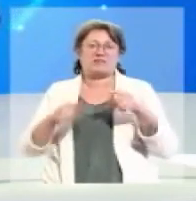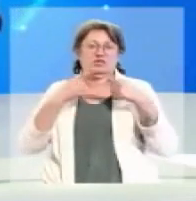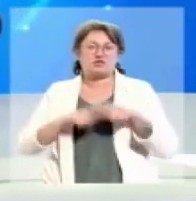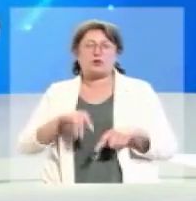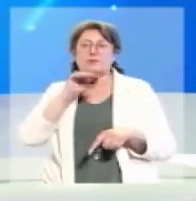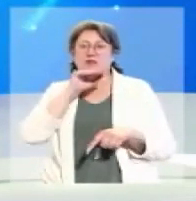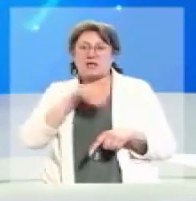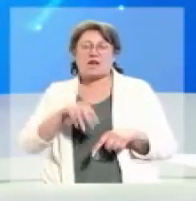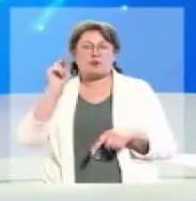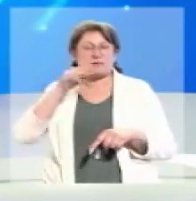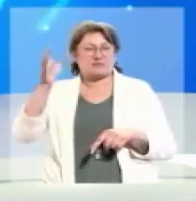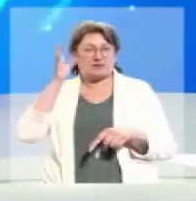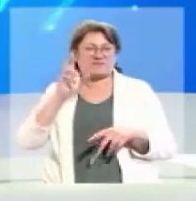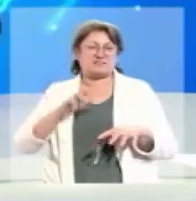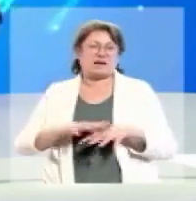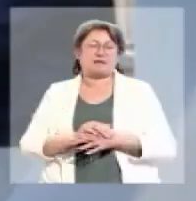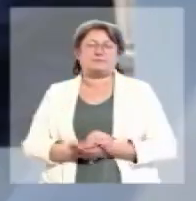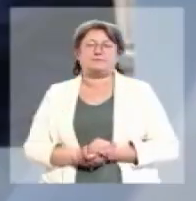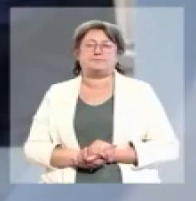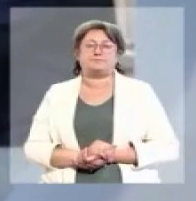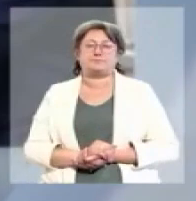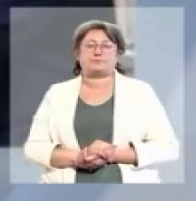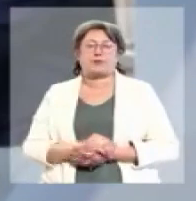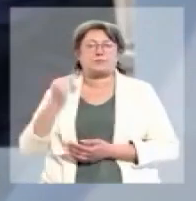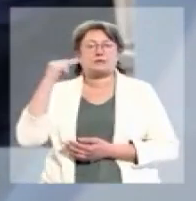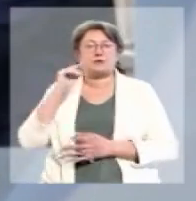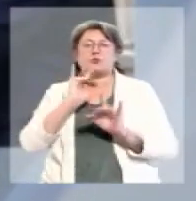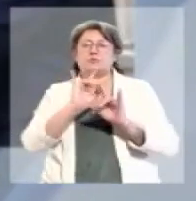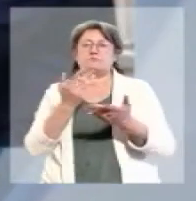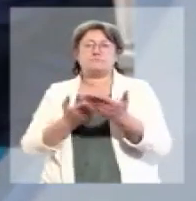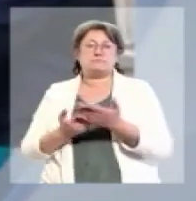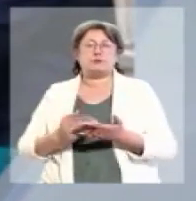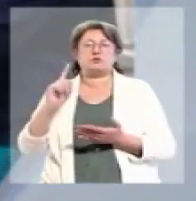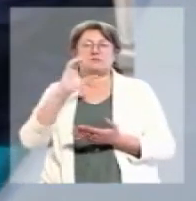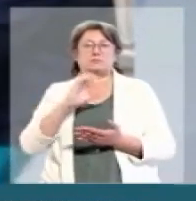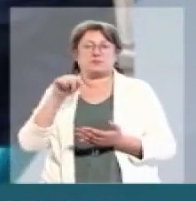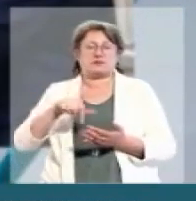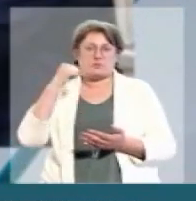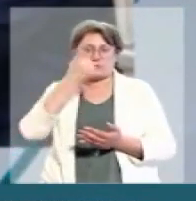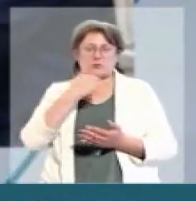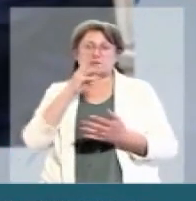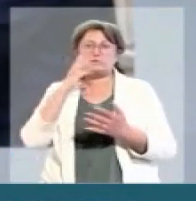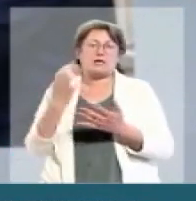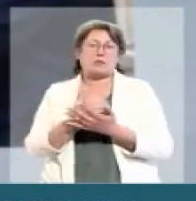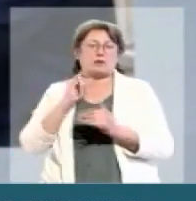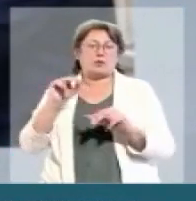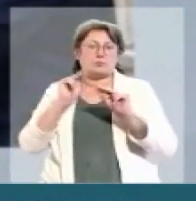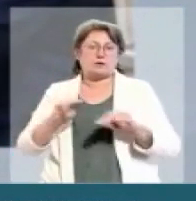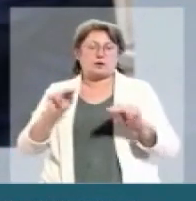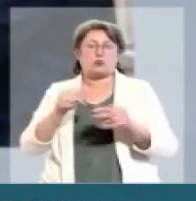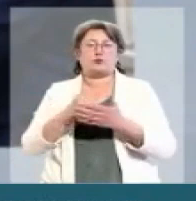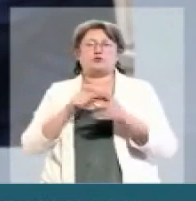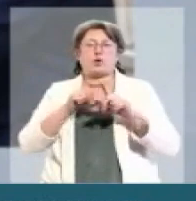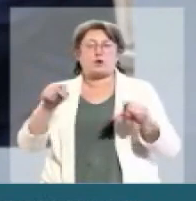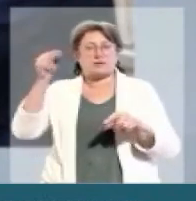технического и профессионального образования в стране. Президенту было доложено, что с сентября текущего года заработная плата педагогов